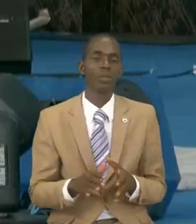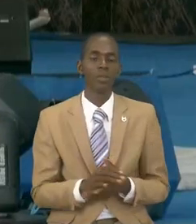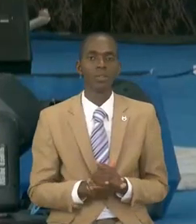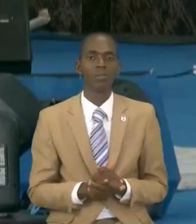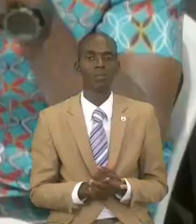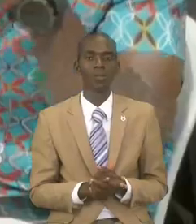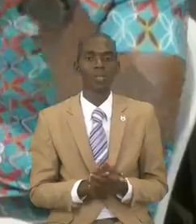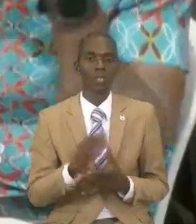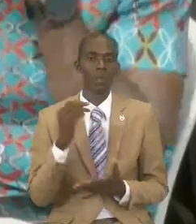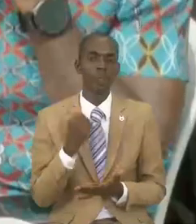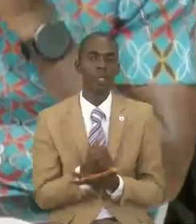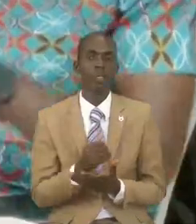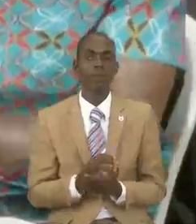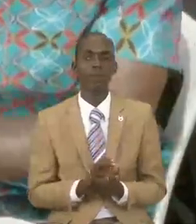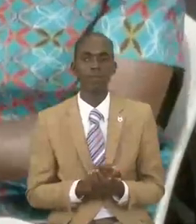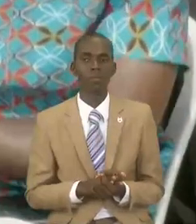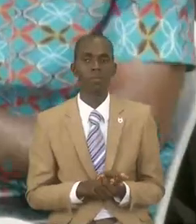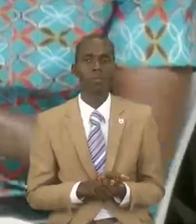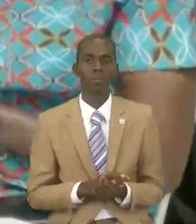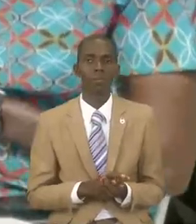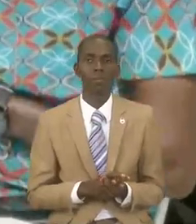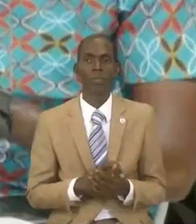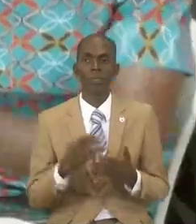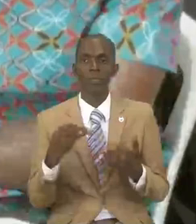le mal. Amen.